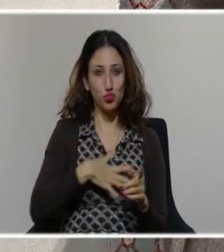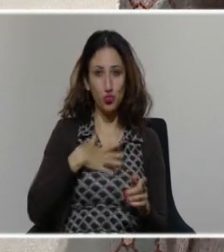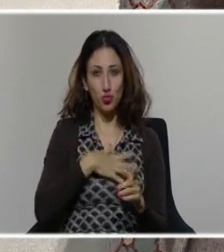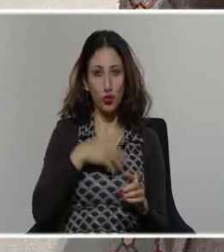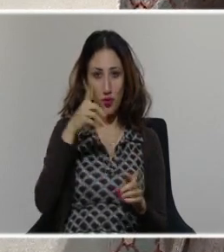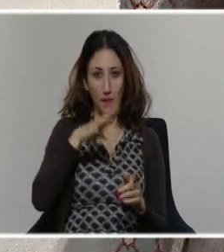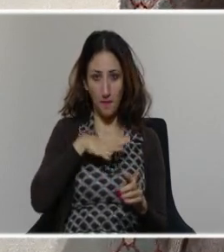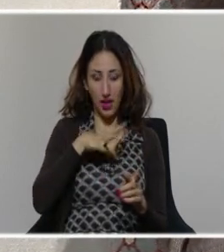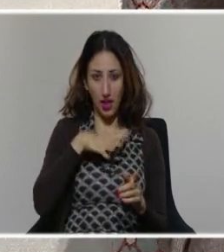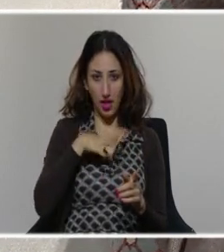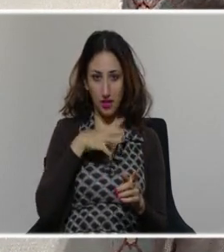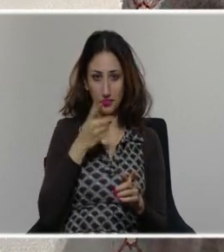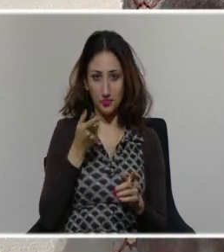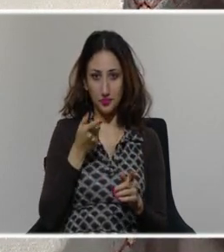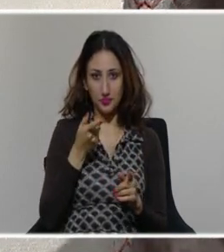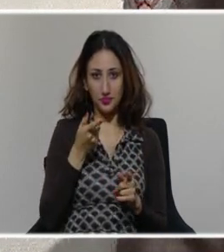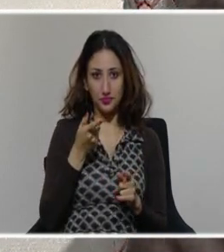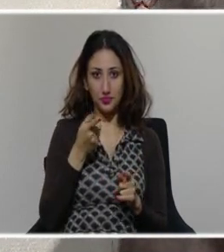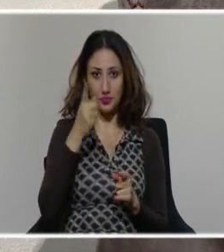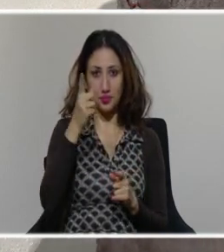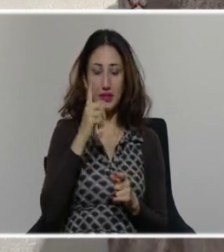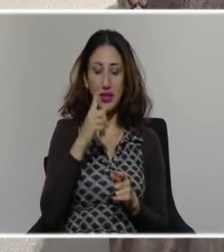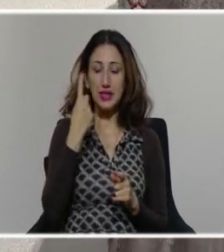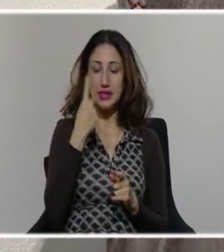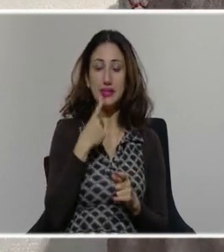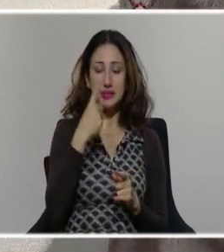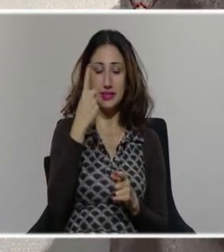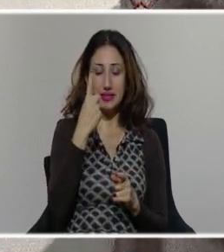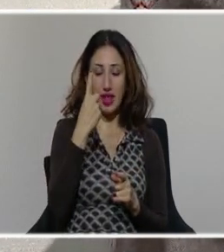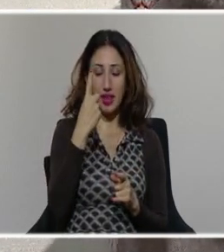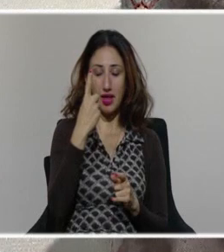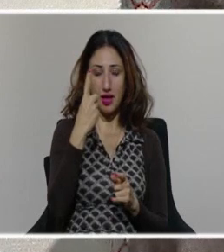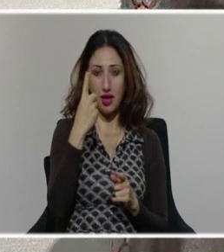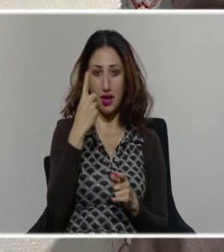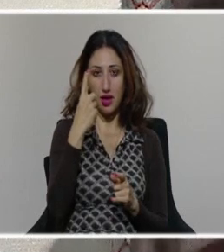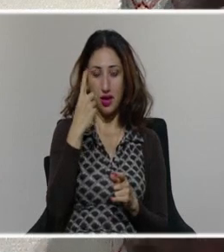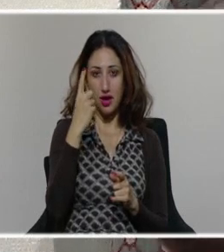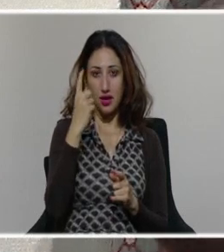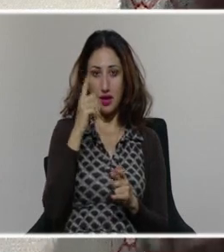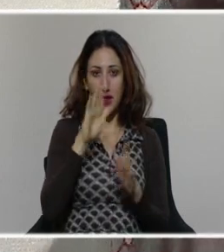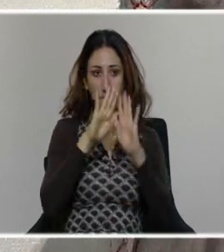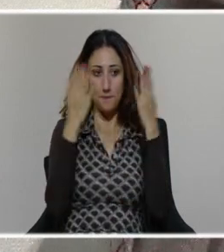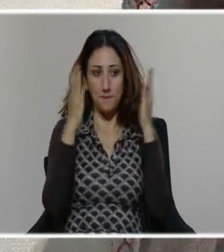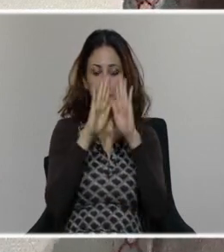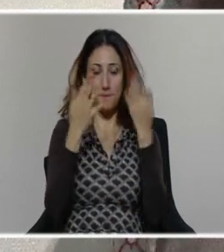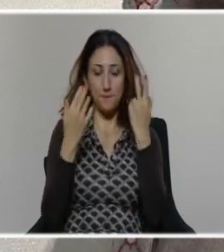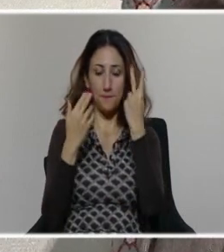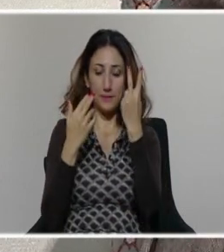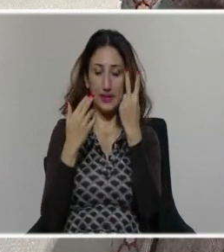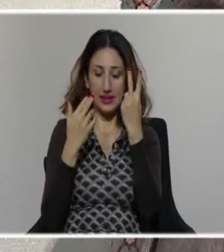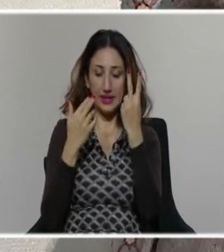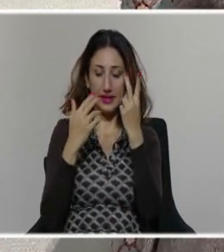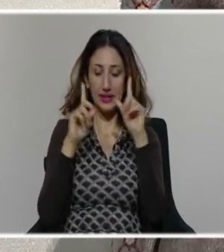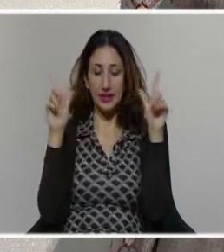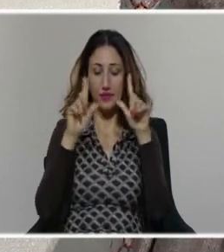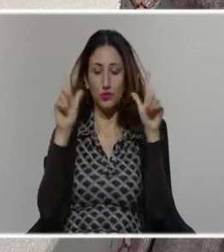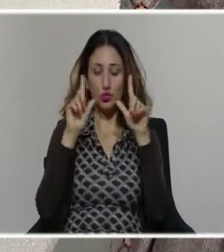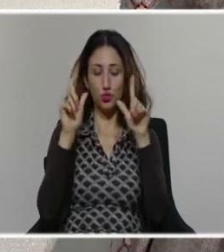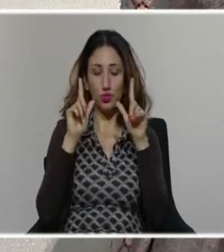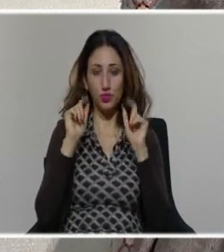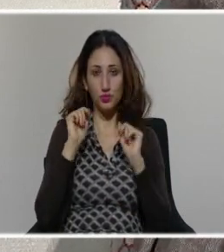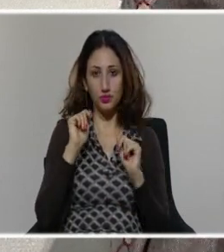أو. اولا كنت قبلها بسنه انا فاكر والله على باب اربعه على باب اتنين في التلفزيون كنت بعمل مسلسل